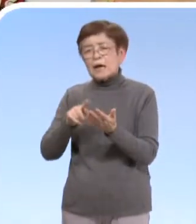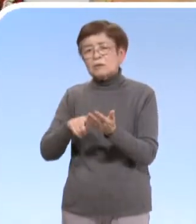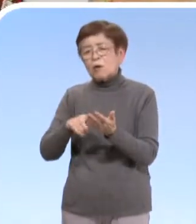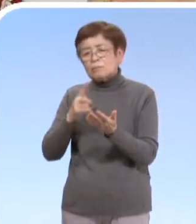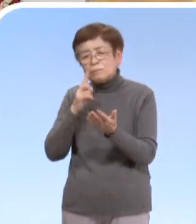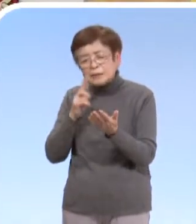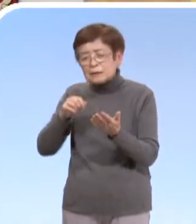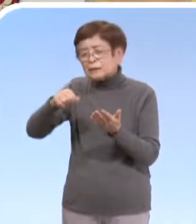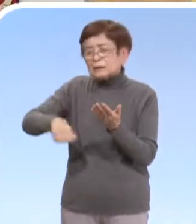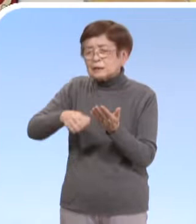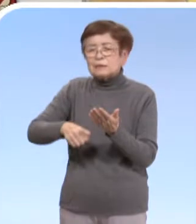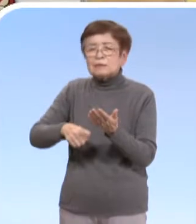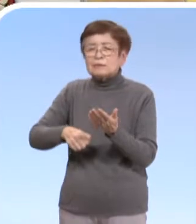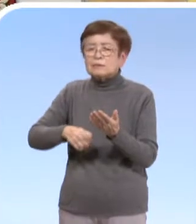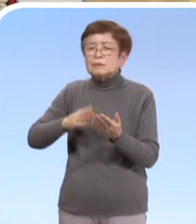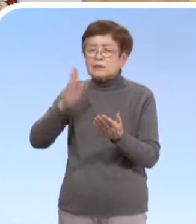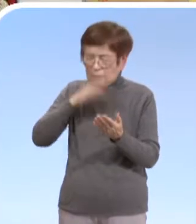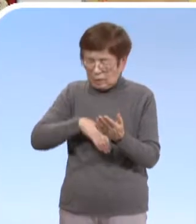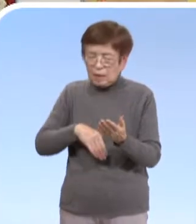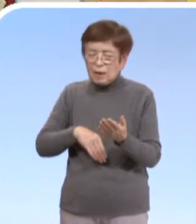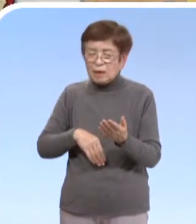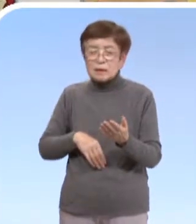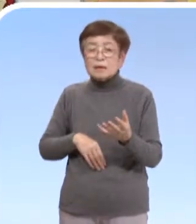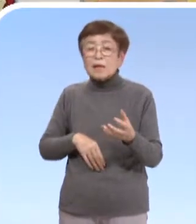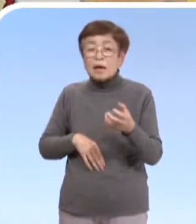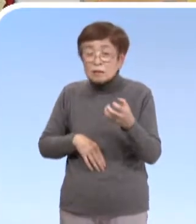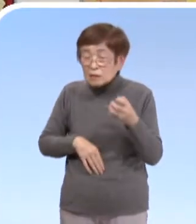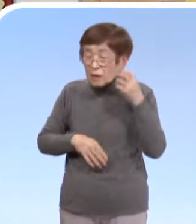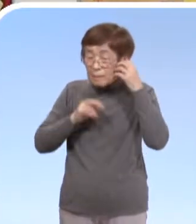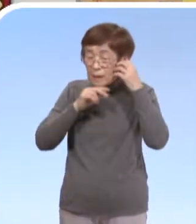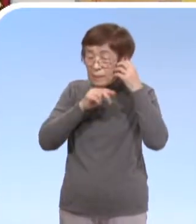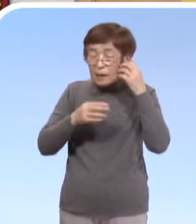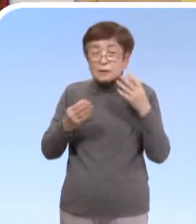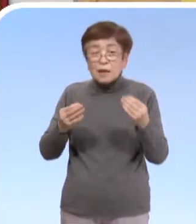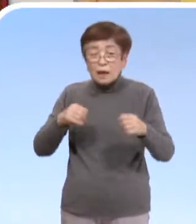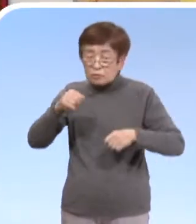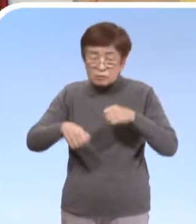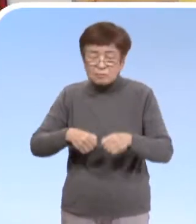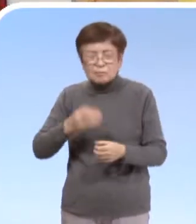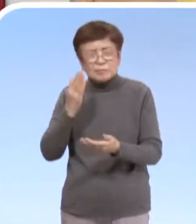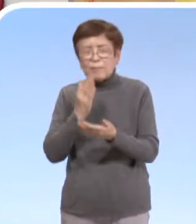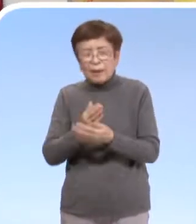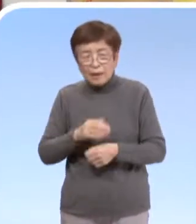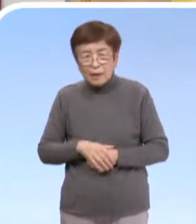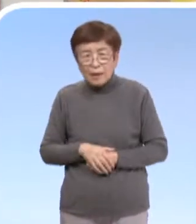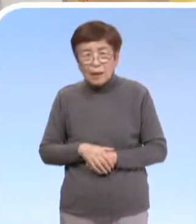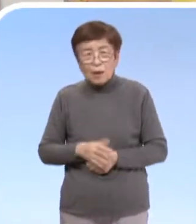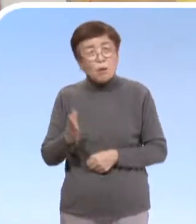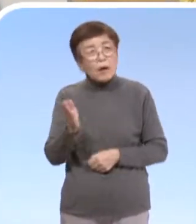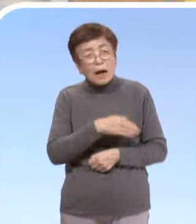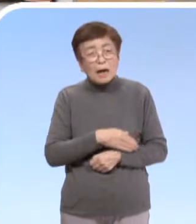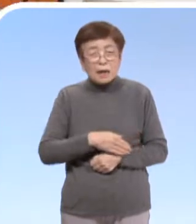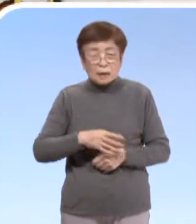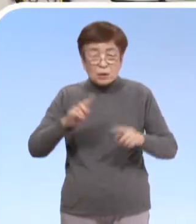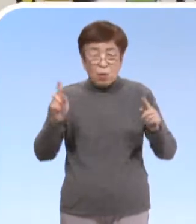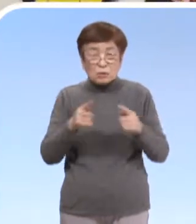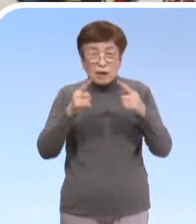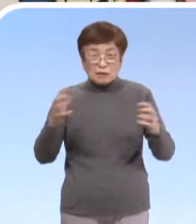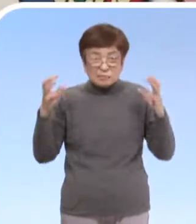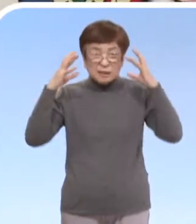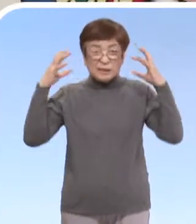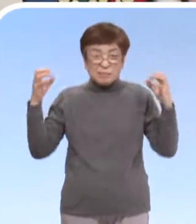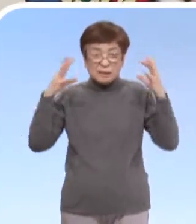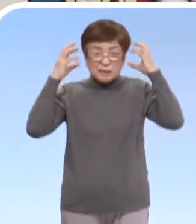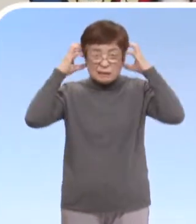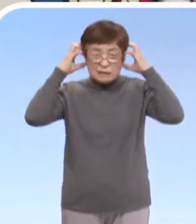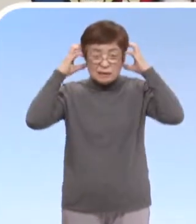を見ながらの運転、また手に持って通話しながらの運転、これはやめてください。 はい、 その他には大音量で周囲の音が